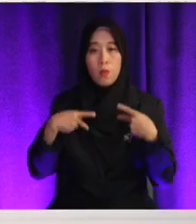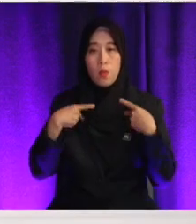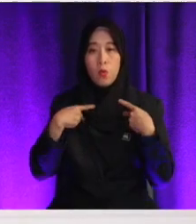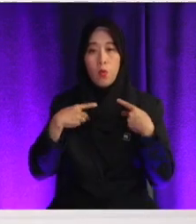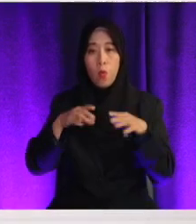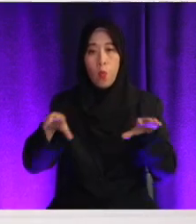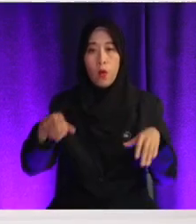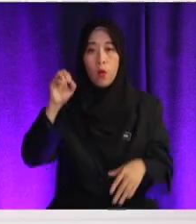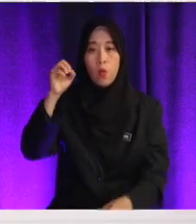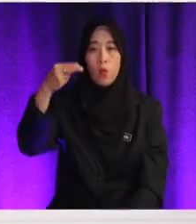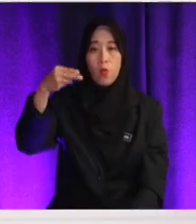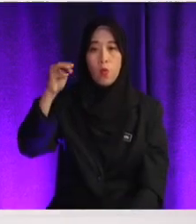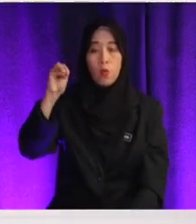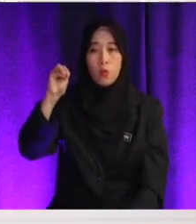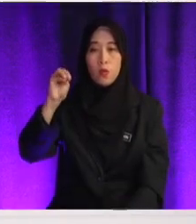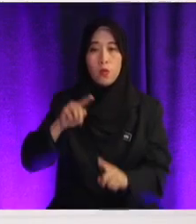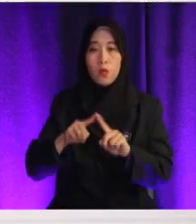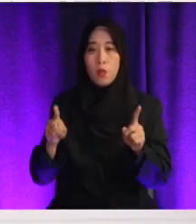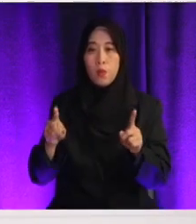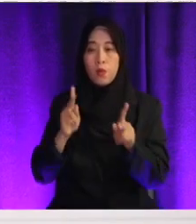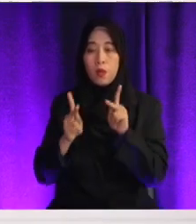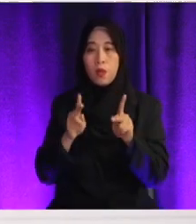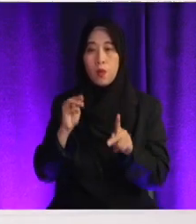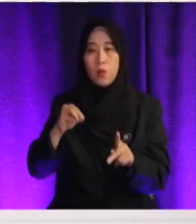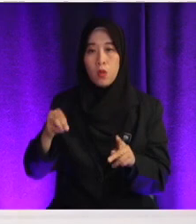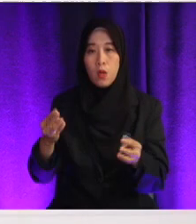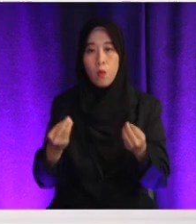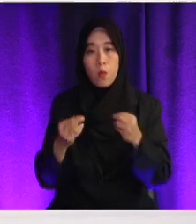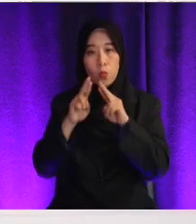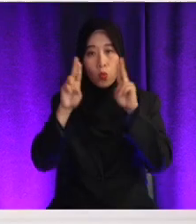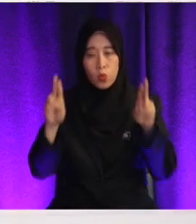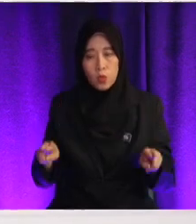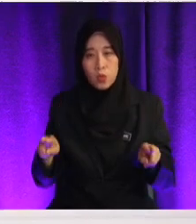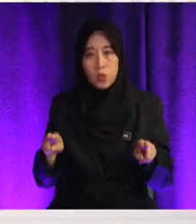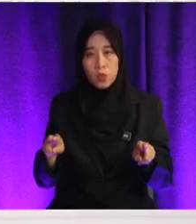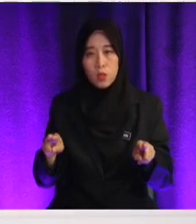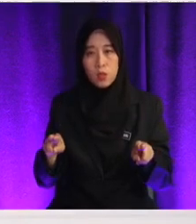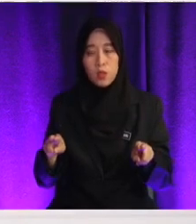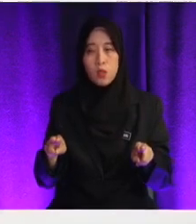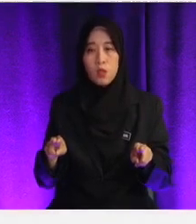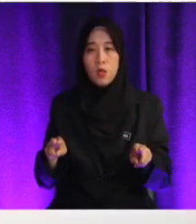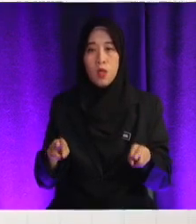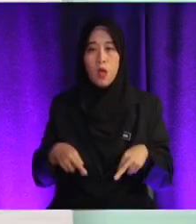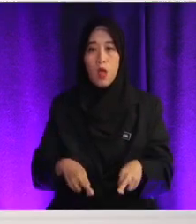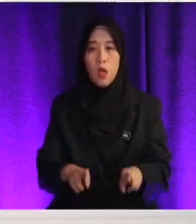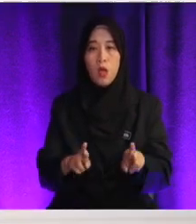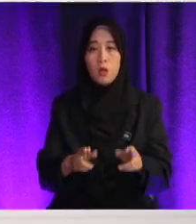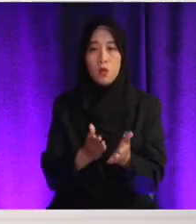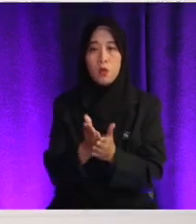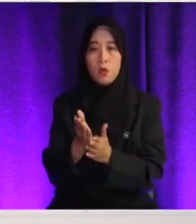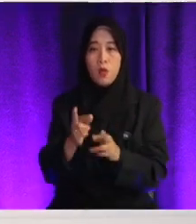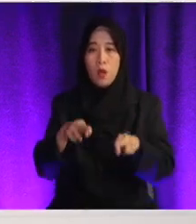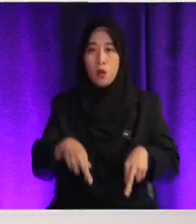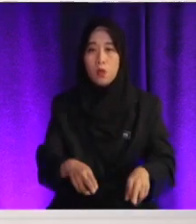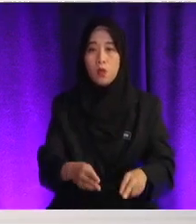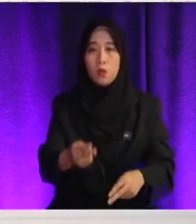ni. Okey, tapi kalau murid nak uji contohnya voltan arus terus dan juga voltan arus ulang